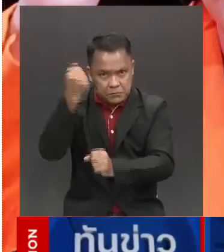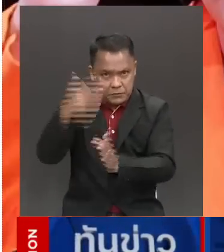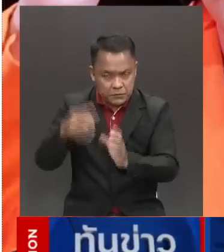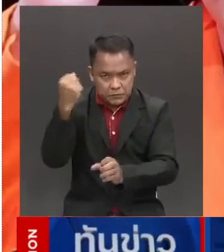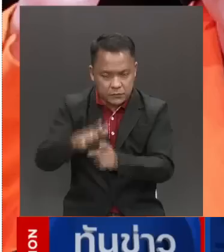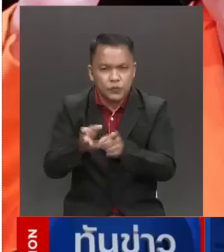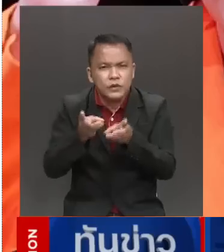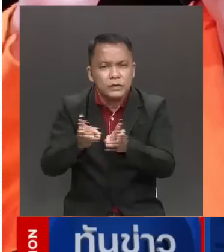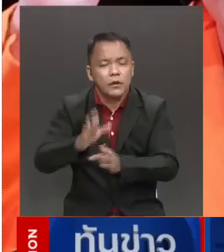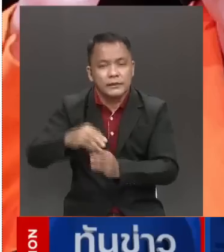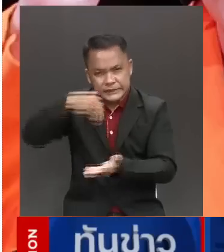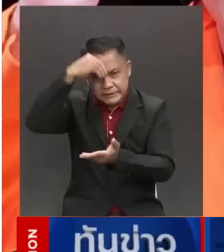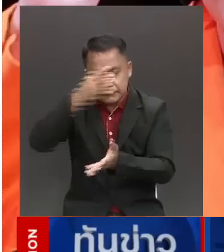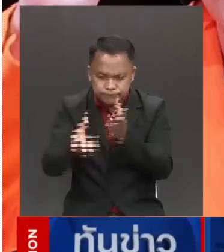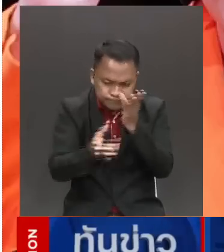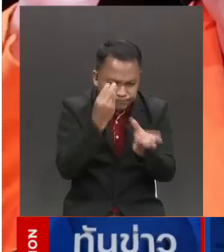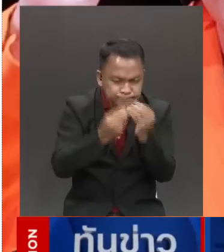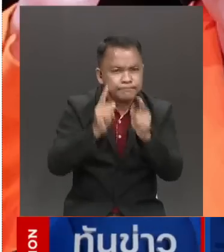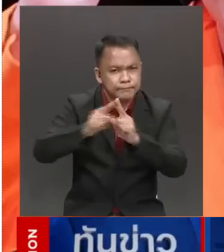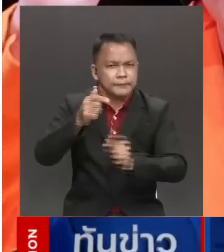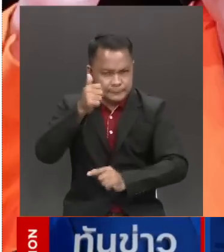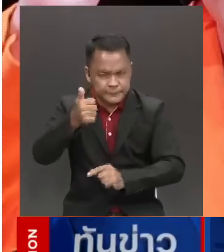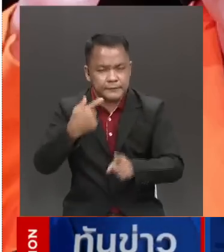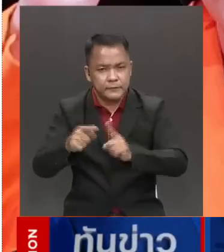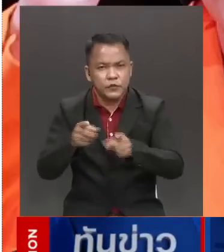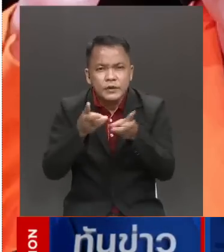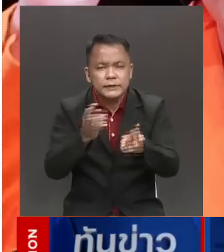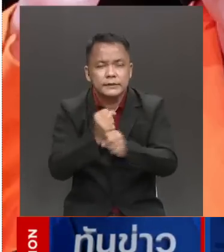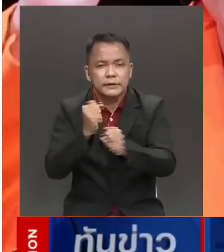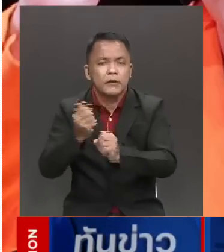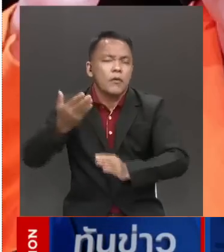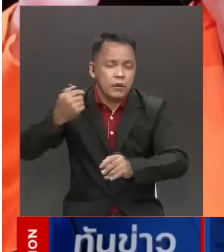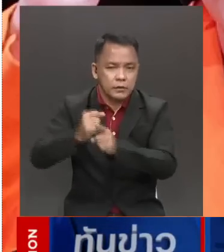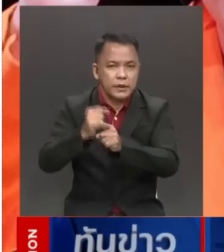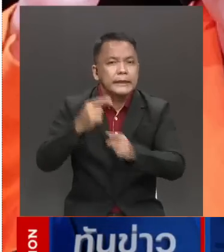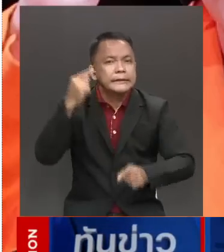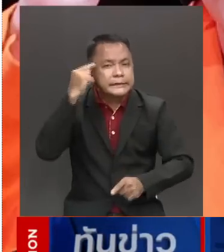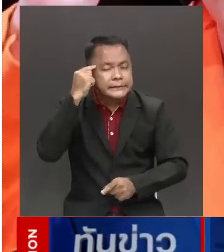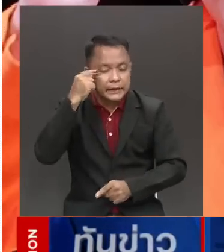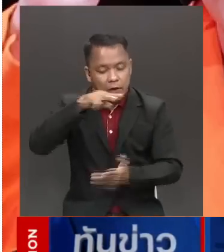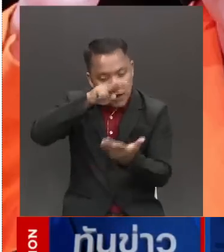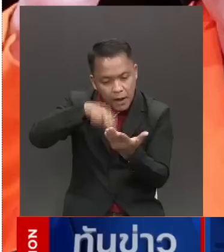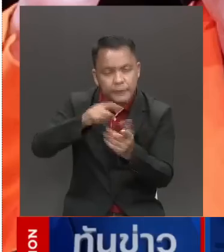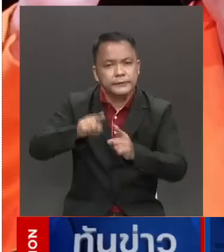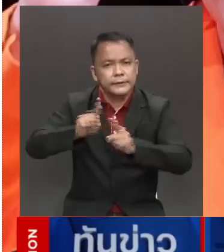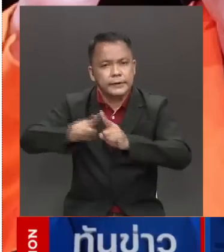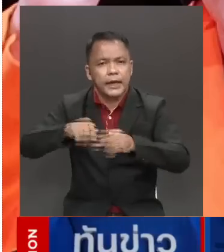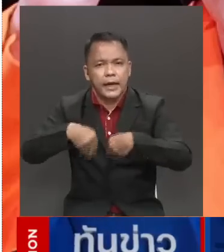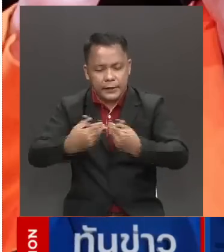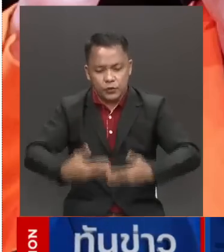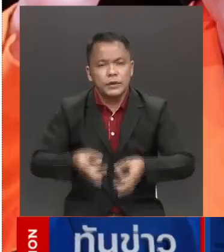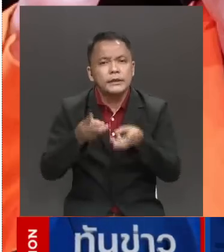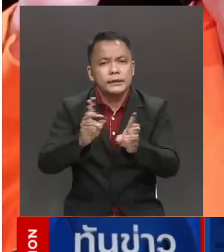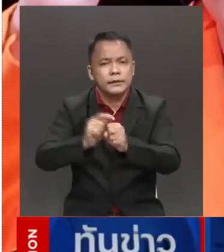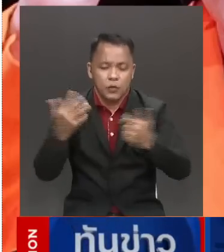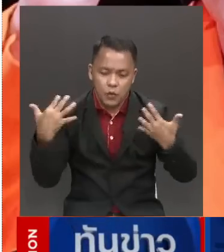วกเขามีช่องทางการศึกษาหาความรู้มากกว่าคนในยุคก่อนมากพอที่จะทำให้ความคิดความอ่านของตนเองให้คุณค่ากับหลักการร่วม